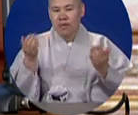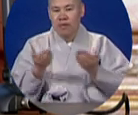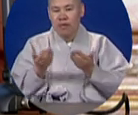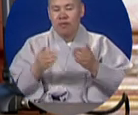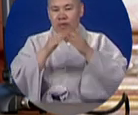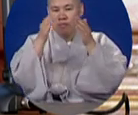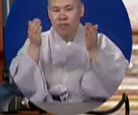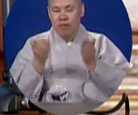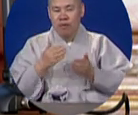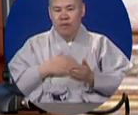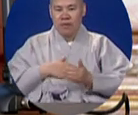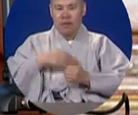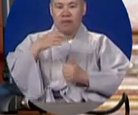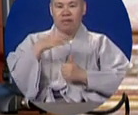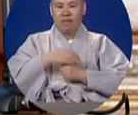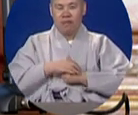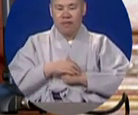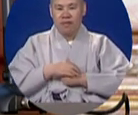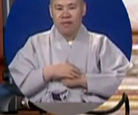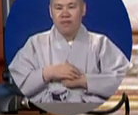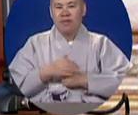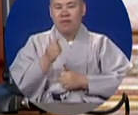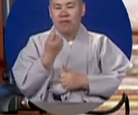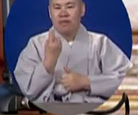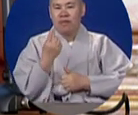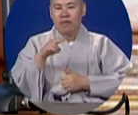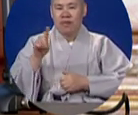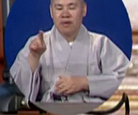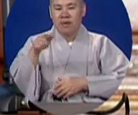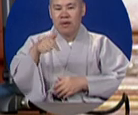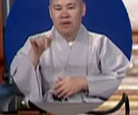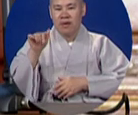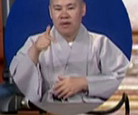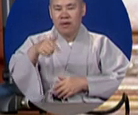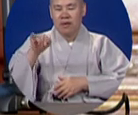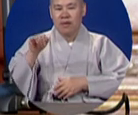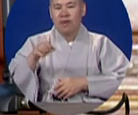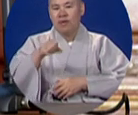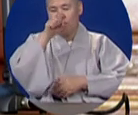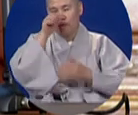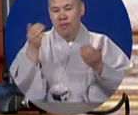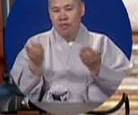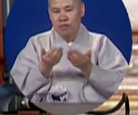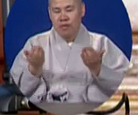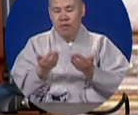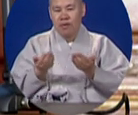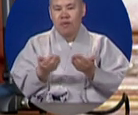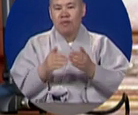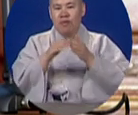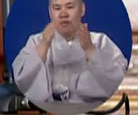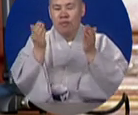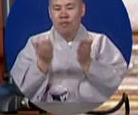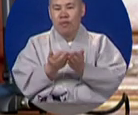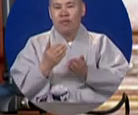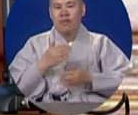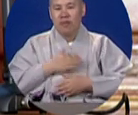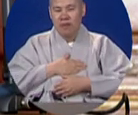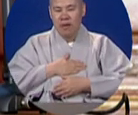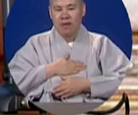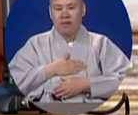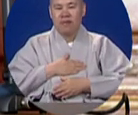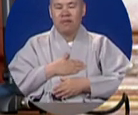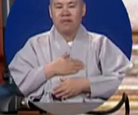나한테 돌려야 돼요 호사는 기기해야 돼요 좋은 일은 돌아갈 기자 몸 기자 자기